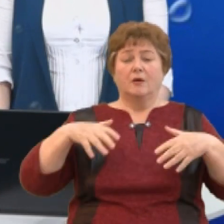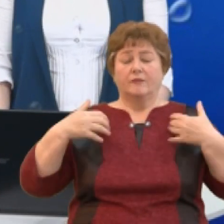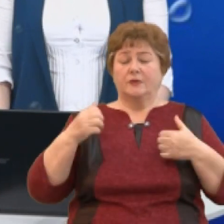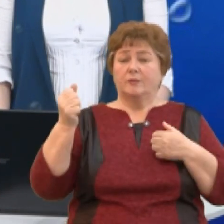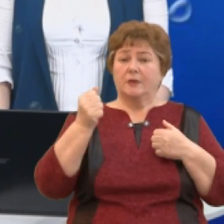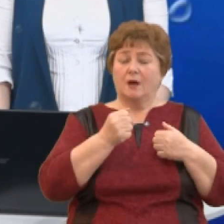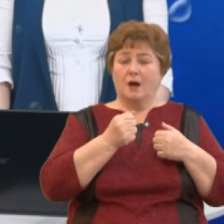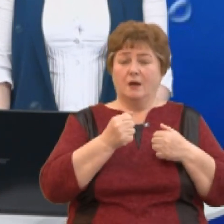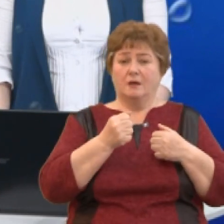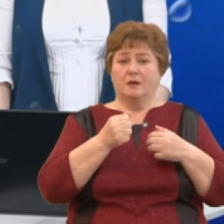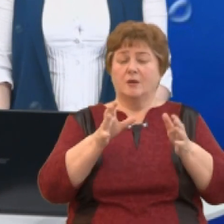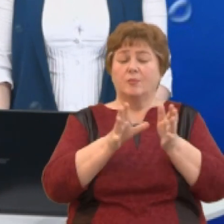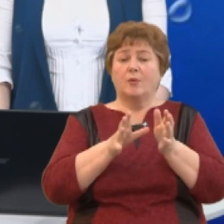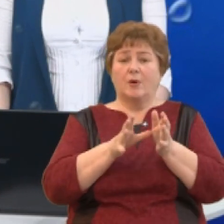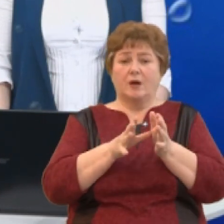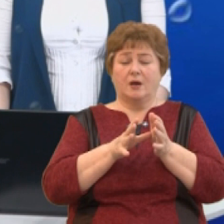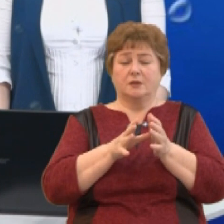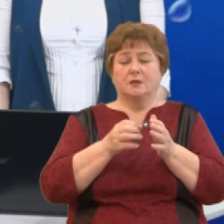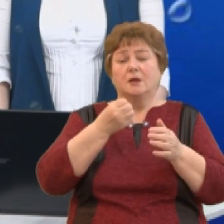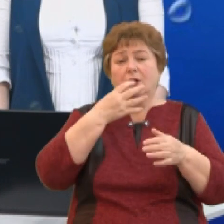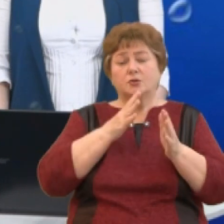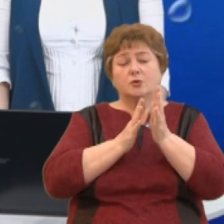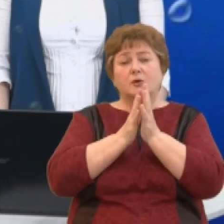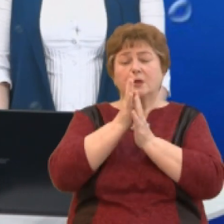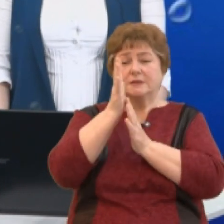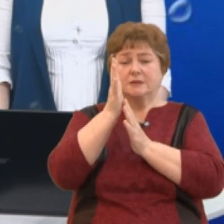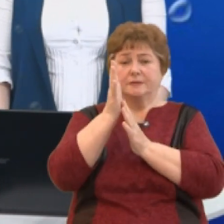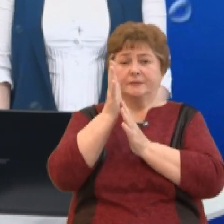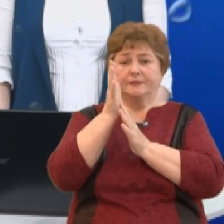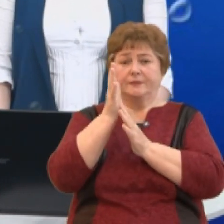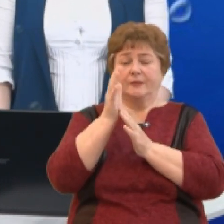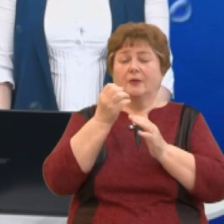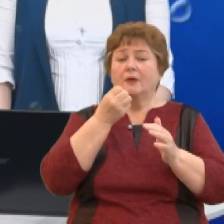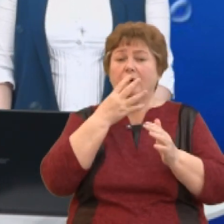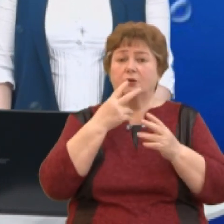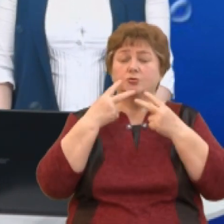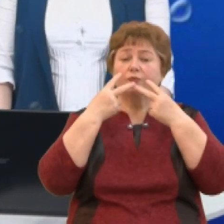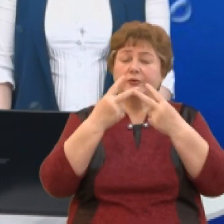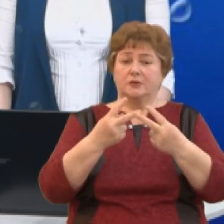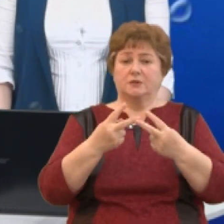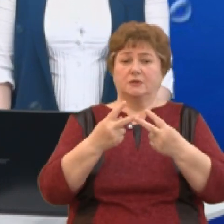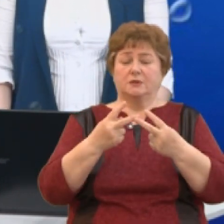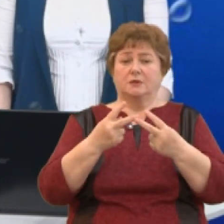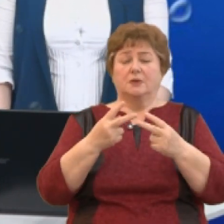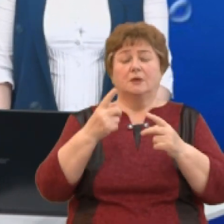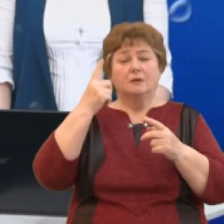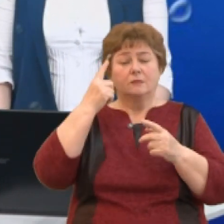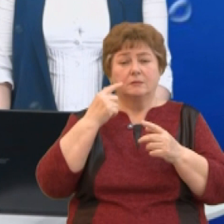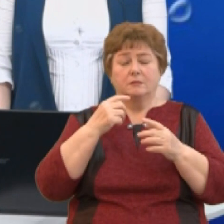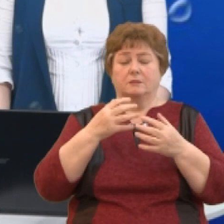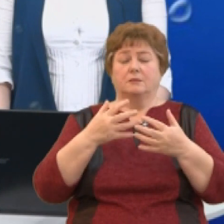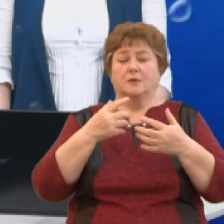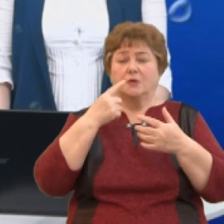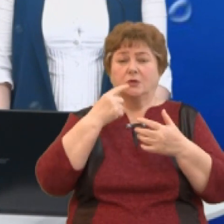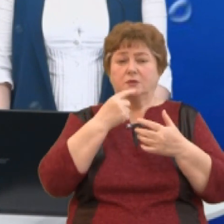Витамин А помогает хорошо расти, хорошо видеть и иметь